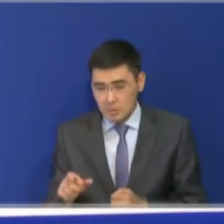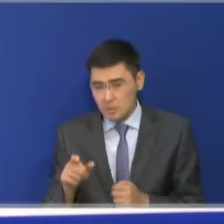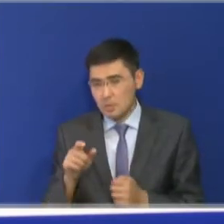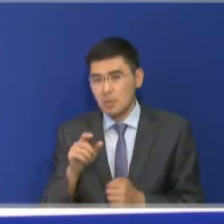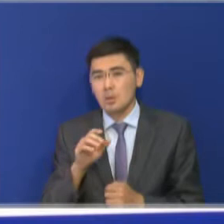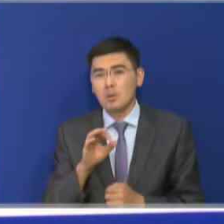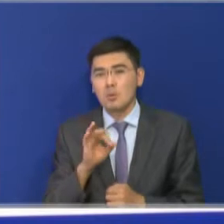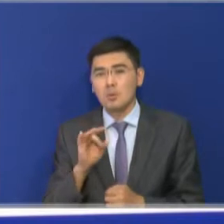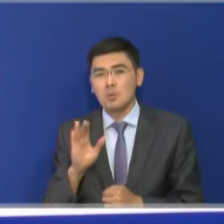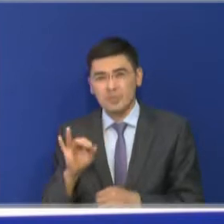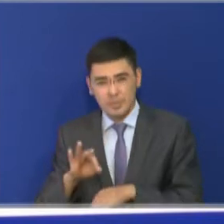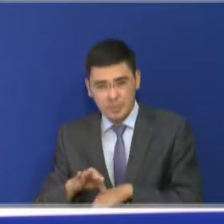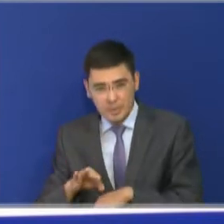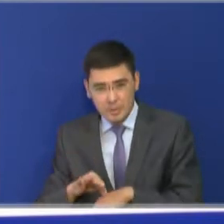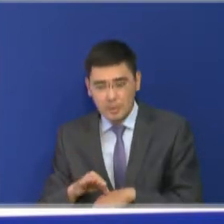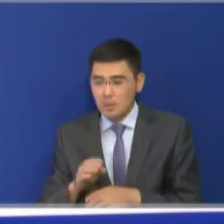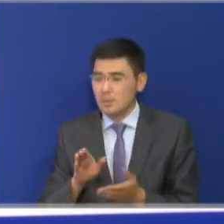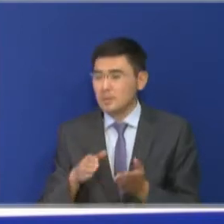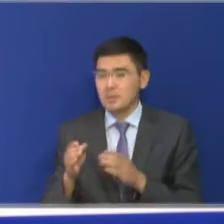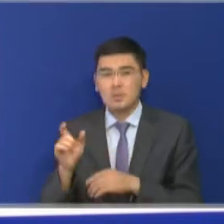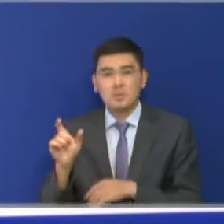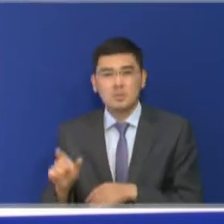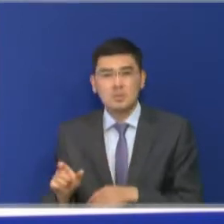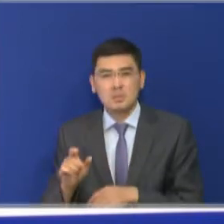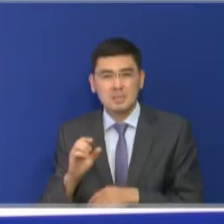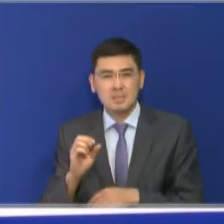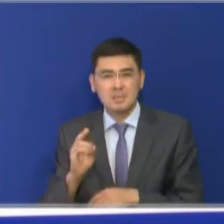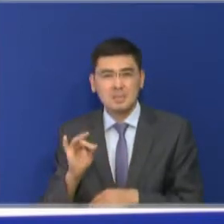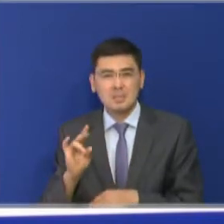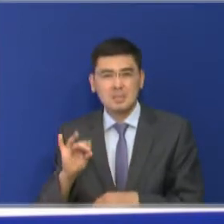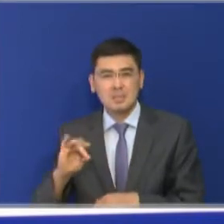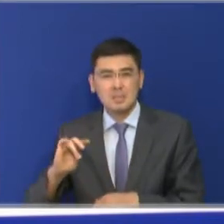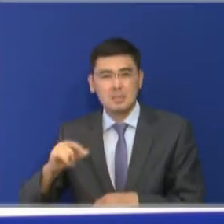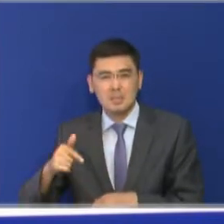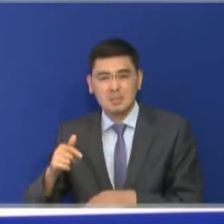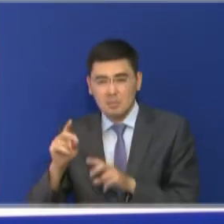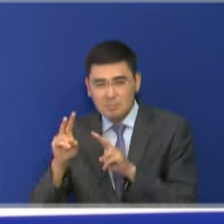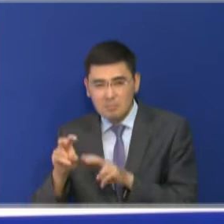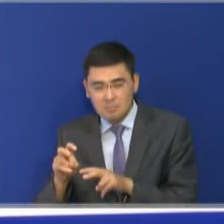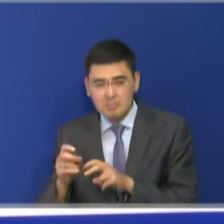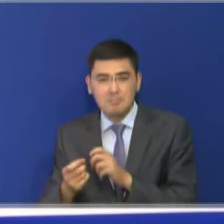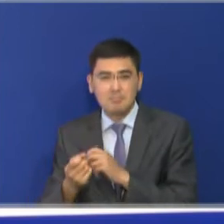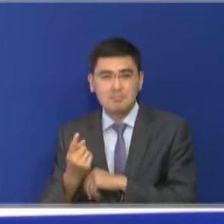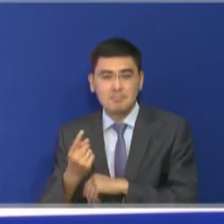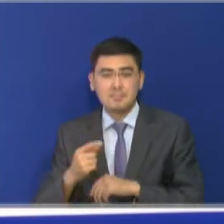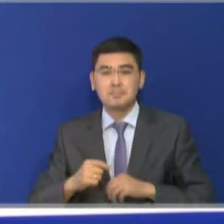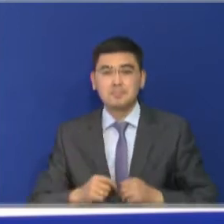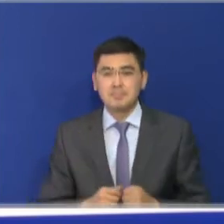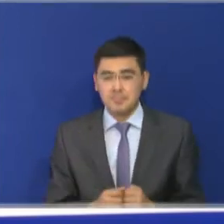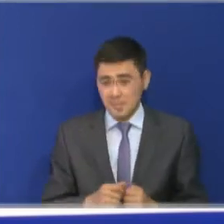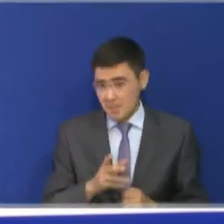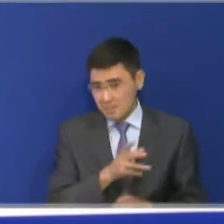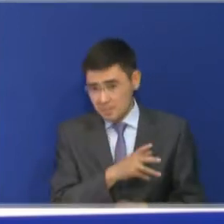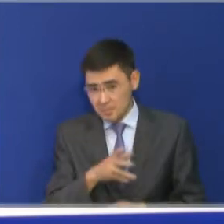жасау кезінде және бір науқастан скринингтік тексеру барысында алынған. Қазіргі уақытта қауіпті вирусты жұқтырған